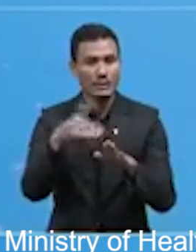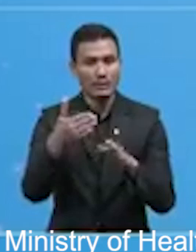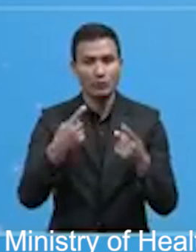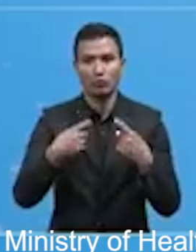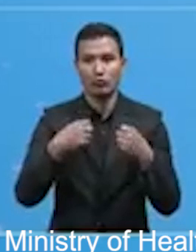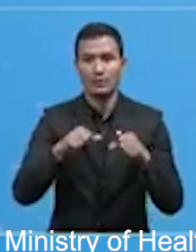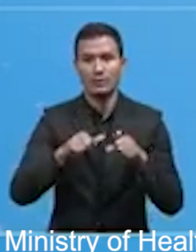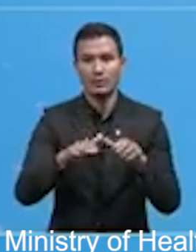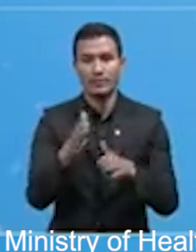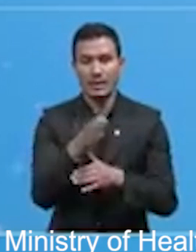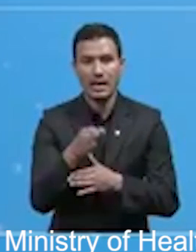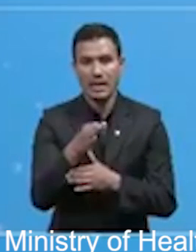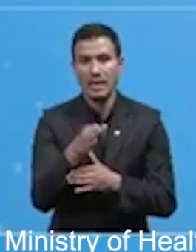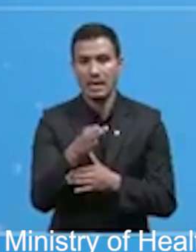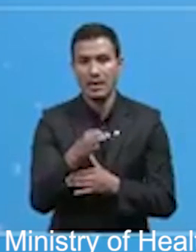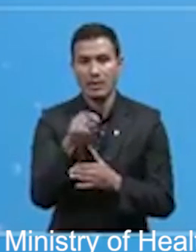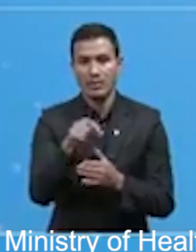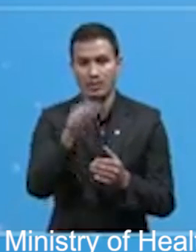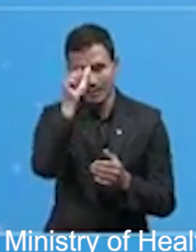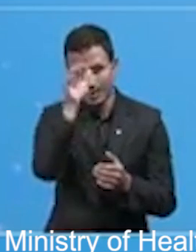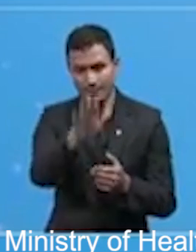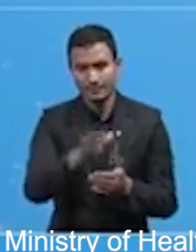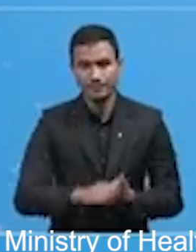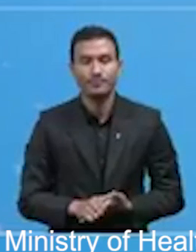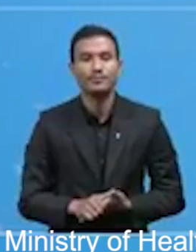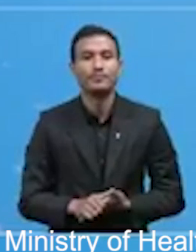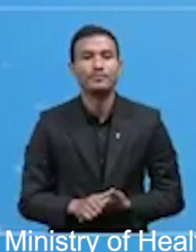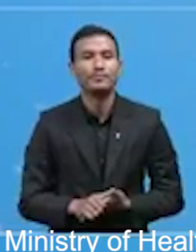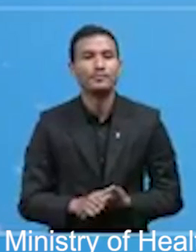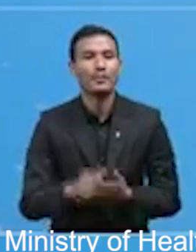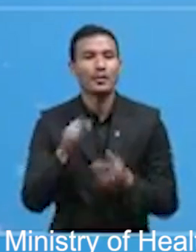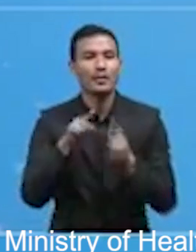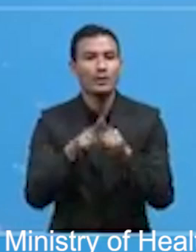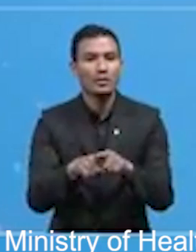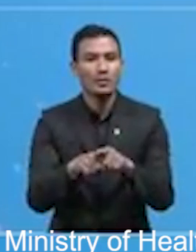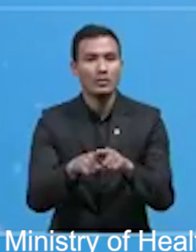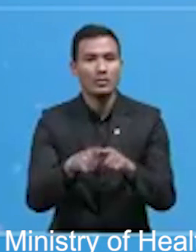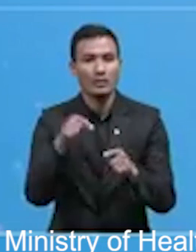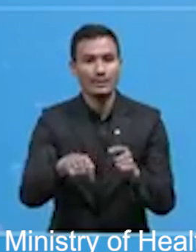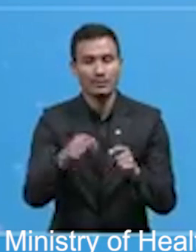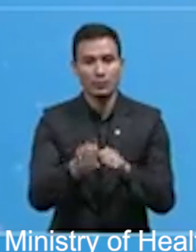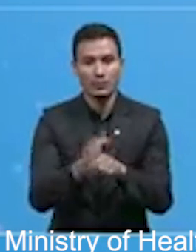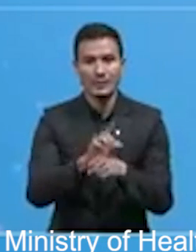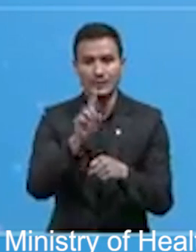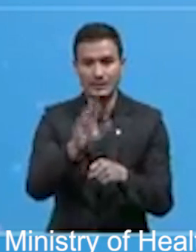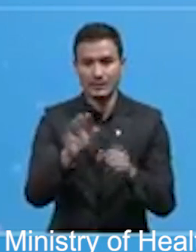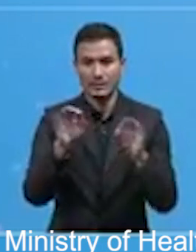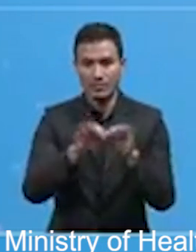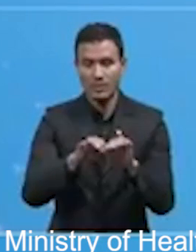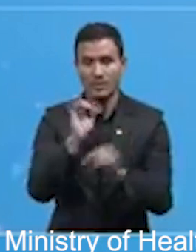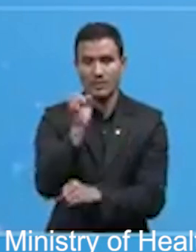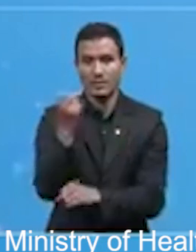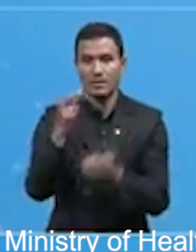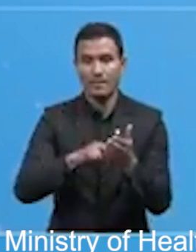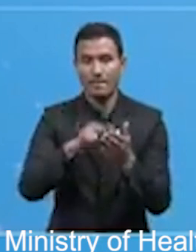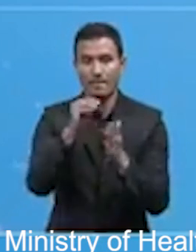स्वास्थ्य तथा जनसङ्ख्या मन्त्रालय यो जानकारी गराउँदछ। यसका साथै आजको यो COVID-19 सम्बन्धी